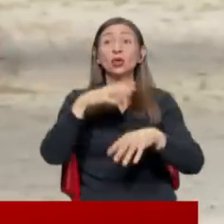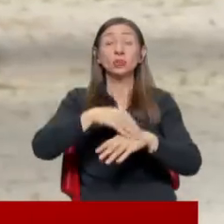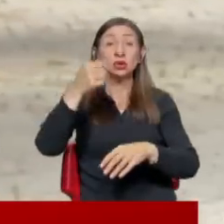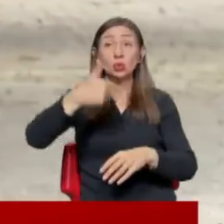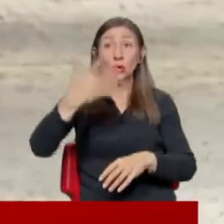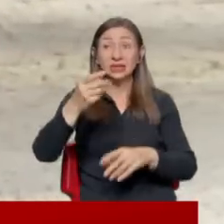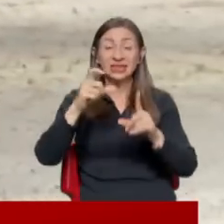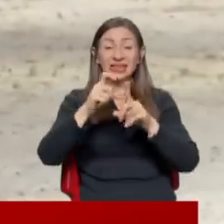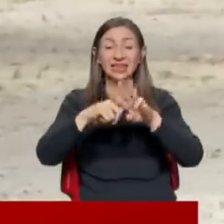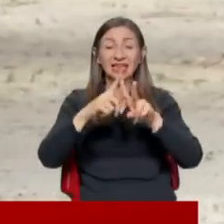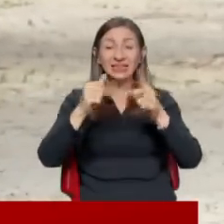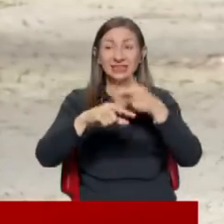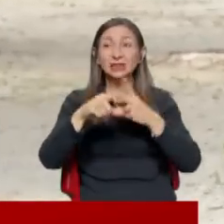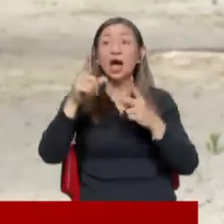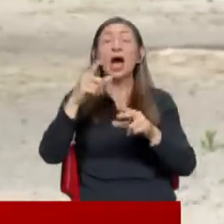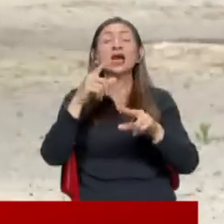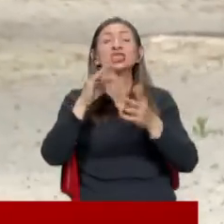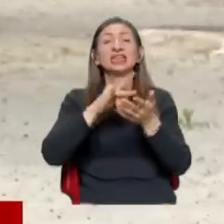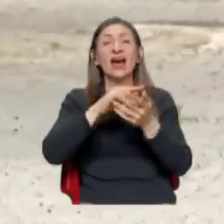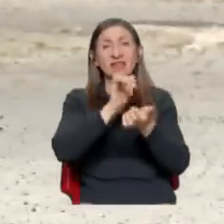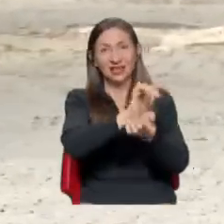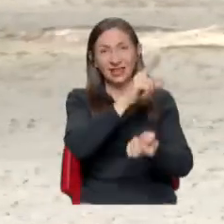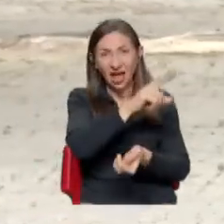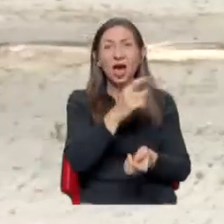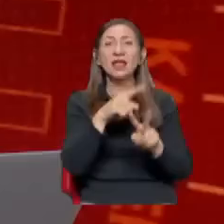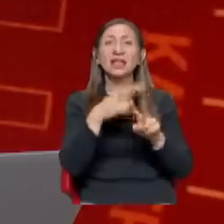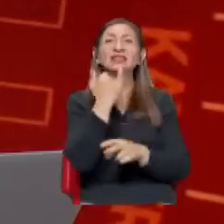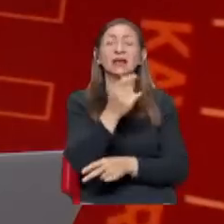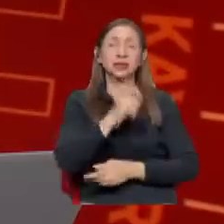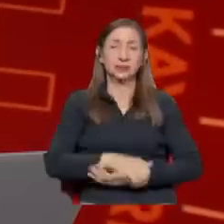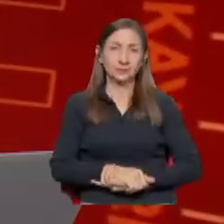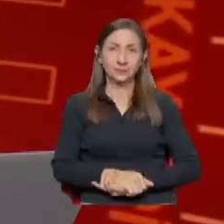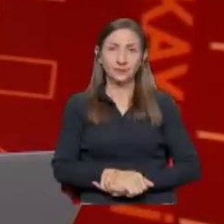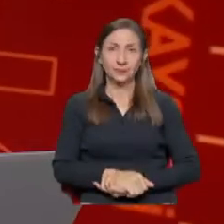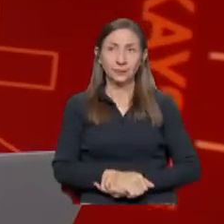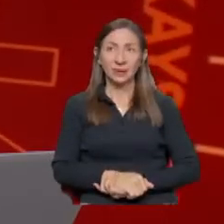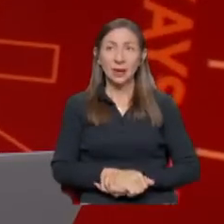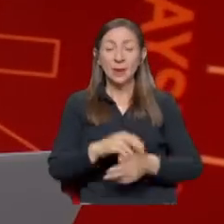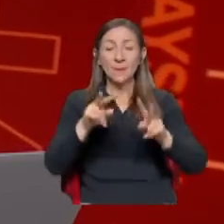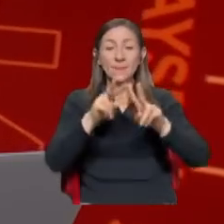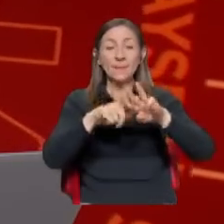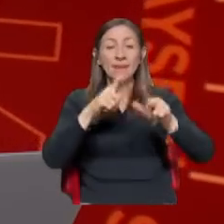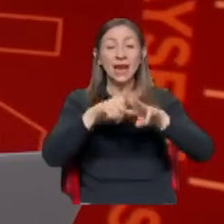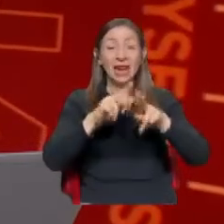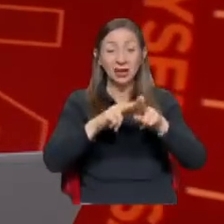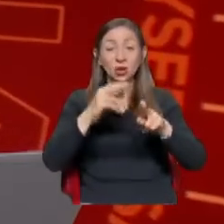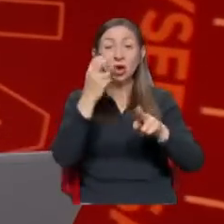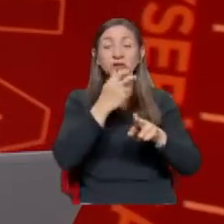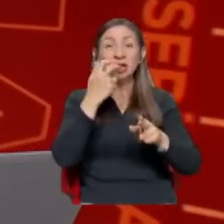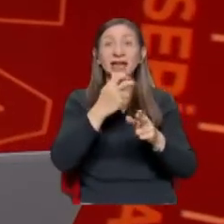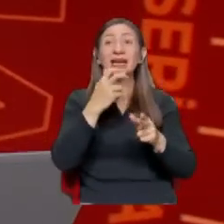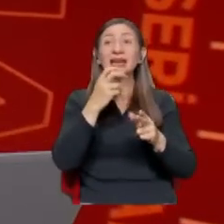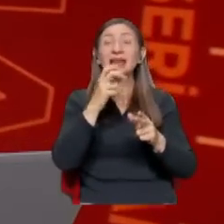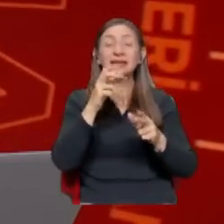Deniz Yücel de cezaevinde Atalay'ı ziyaret etti. Melek Mosso konserini iptal